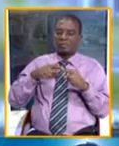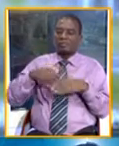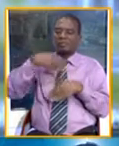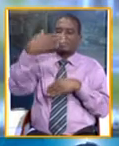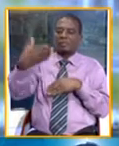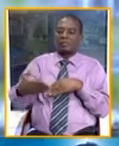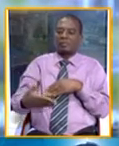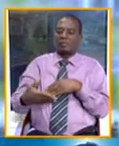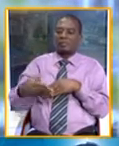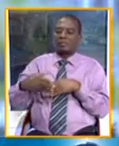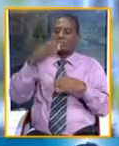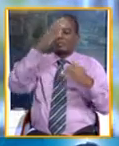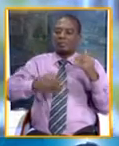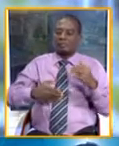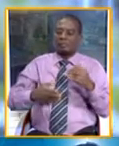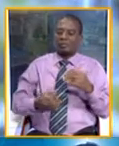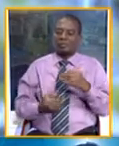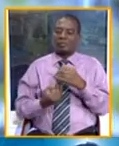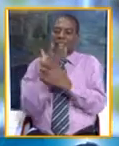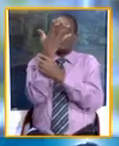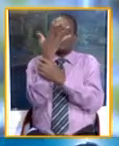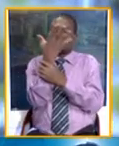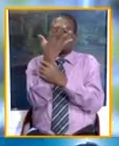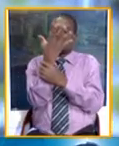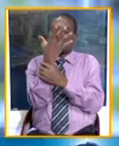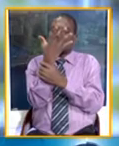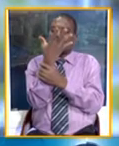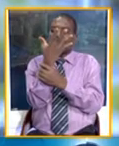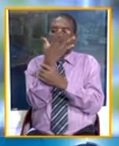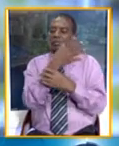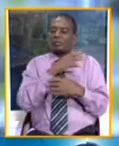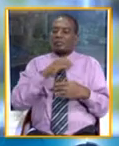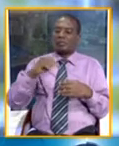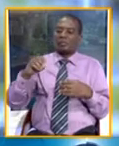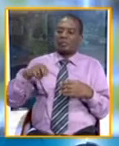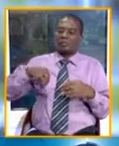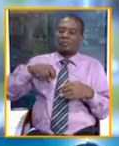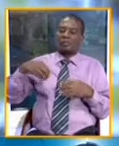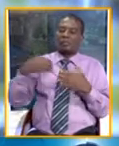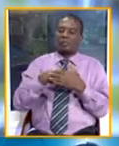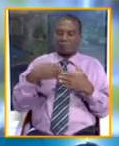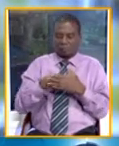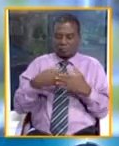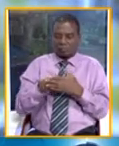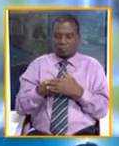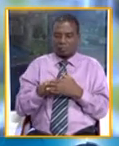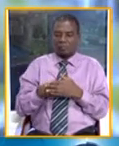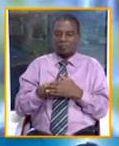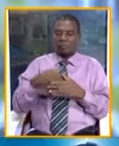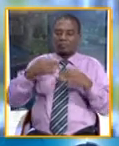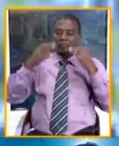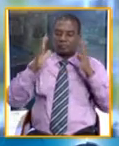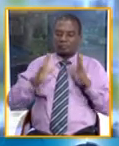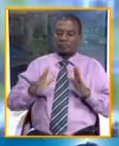après l'éruption du volcan Nyiragongo. Là est aux Pays-Bas, le nouveau procureur de la Cour pénale